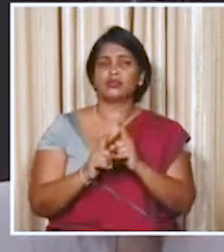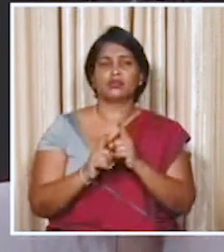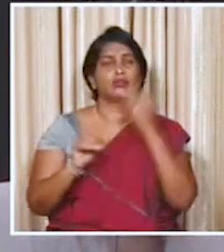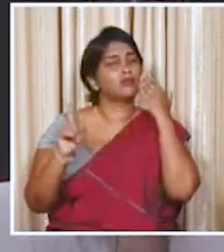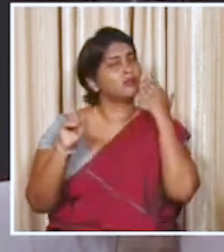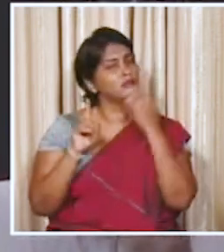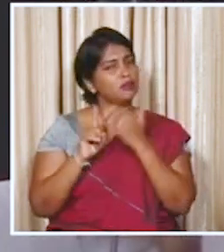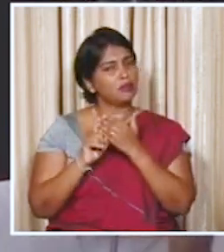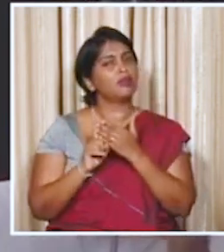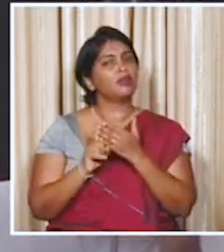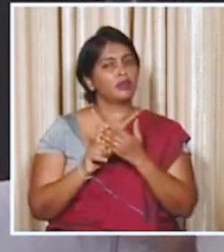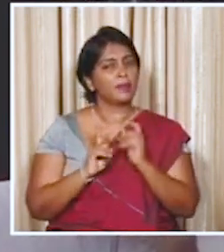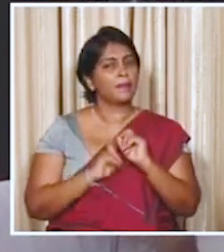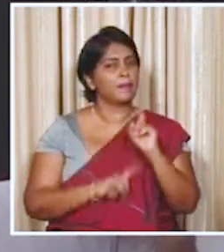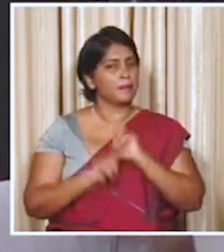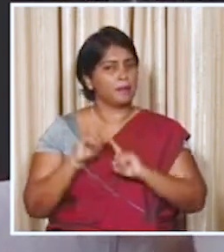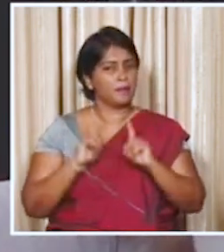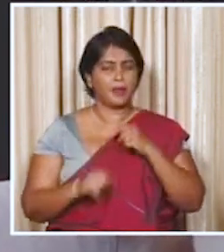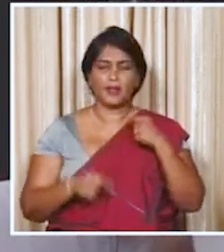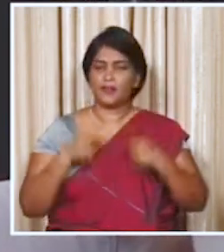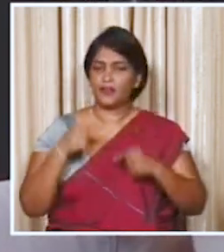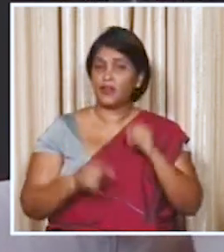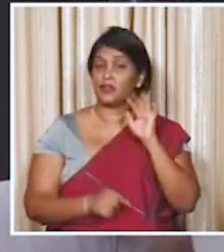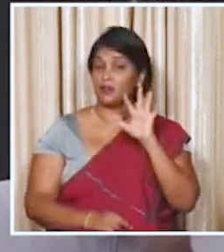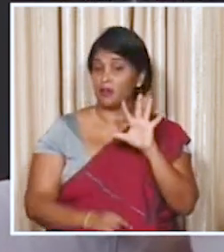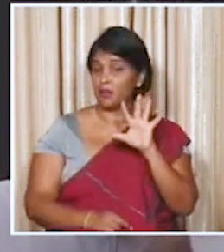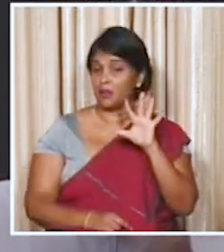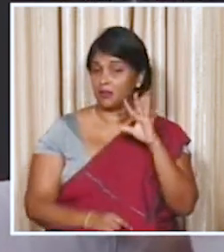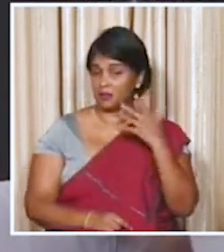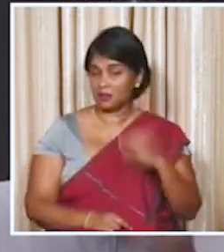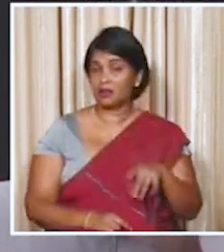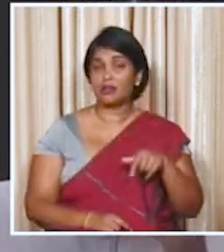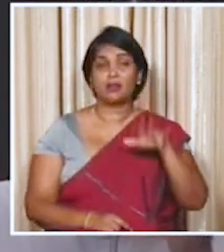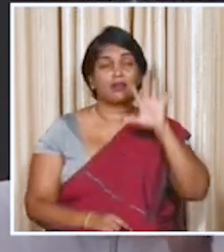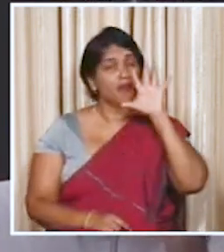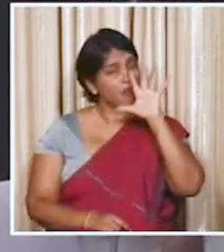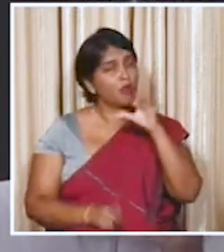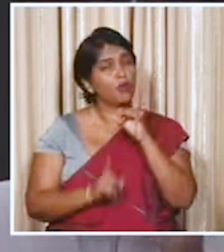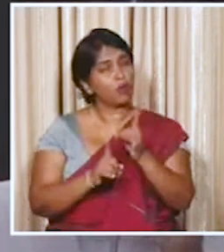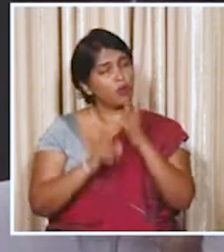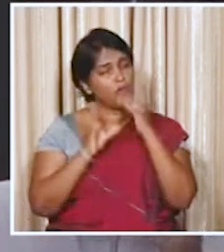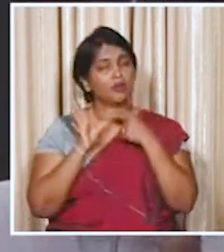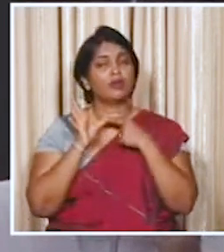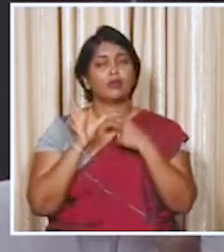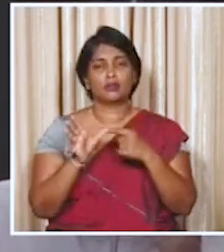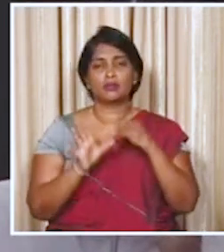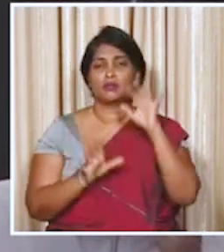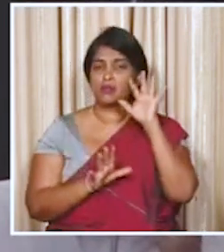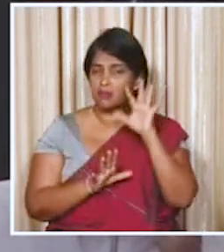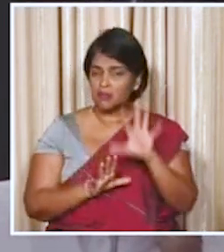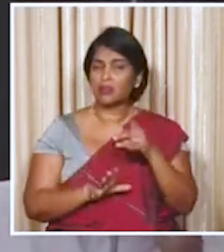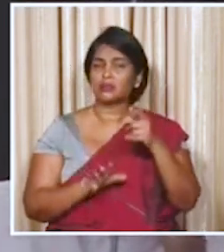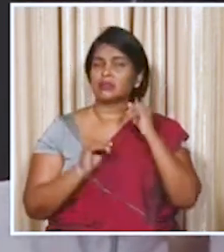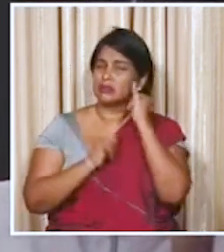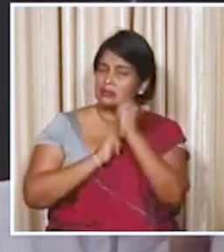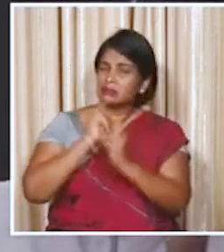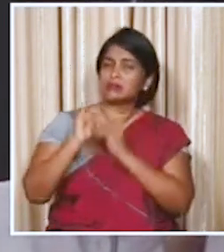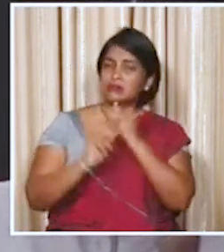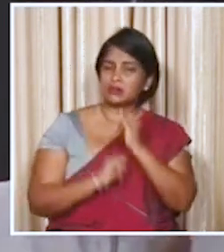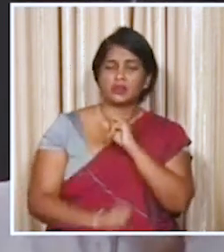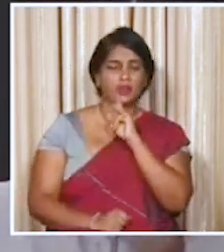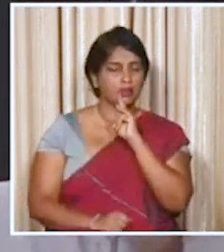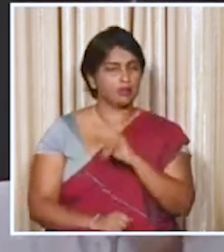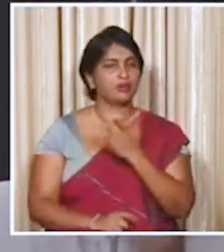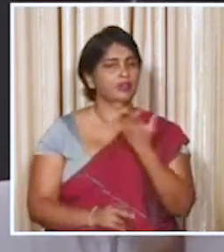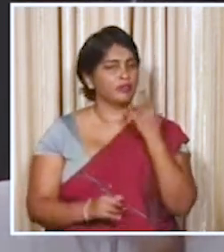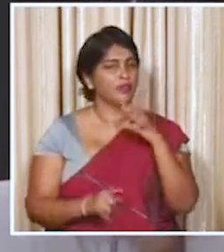කාරණේ පිළිබඳ අපි මේ පාර්ලිමේන්තුවේ විවාද පහක් තිබ්බා. දැන් මේ පහේම අපි උත්තර දුන්නා. මේ පහේම ඔබ මේ විවේචනය කරා.